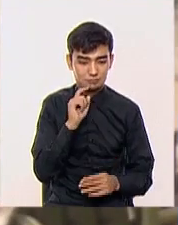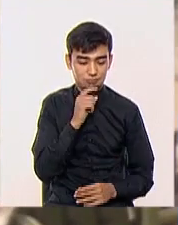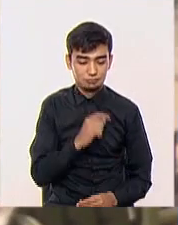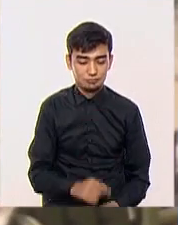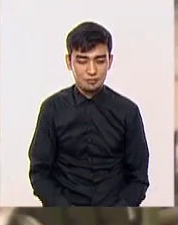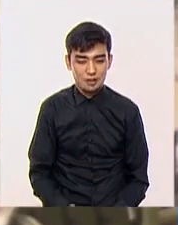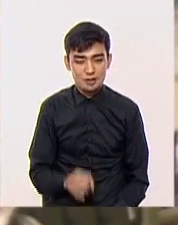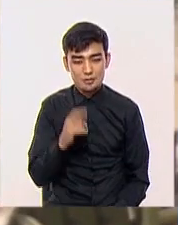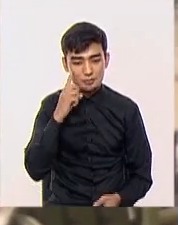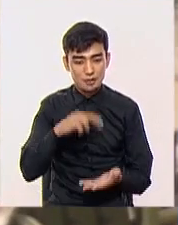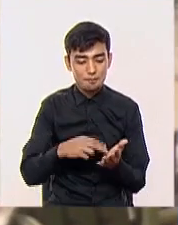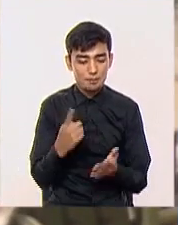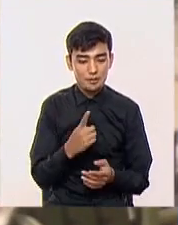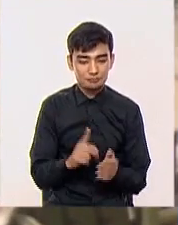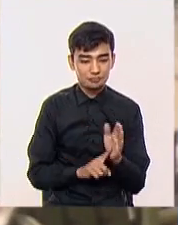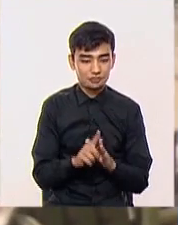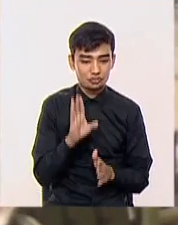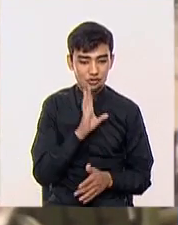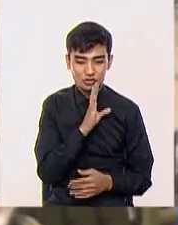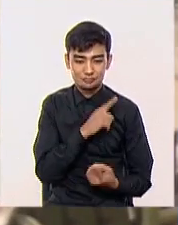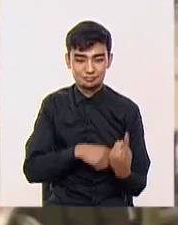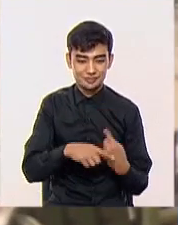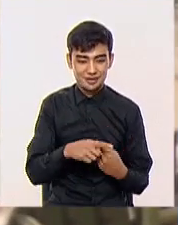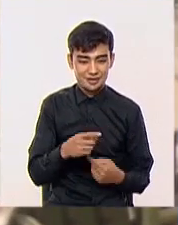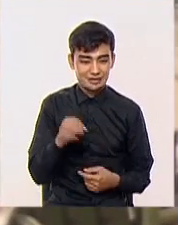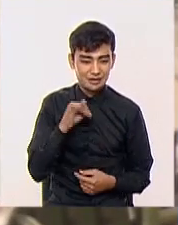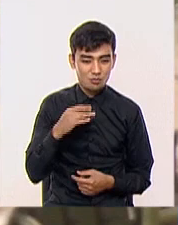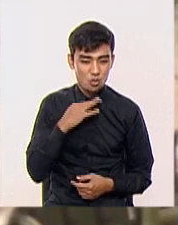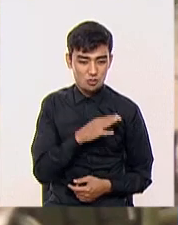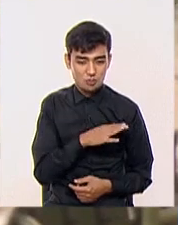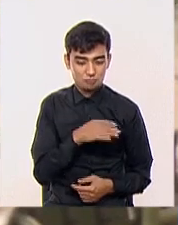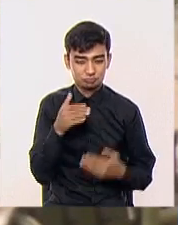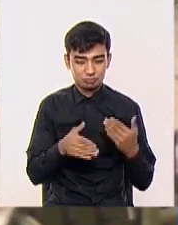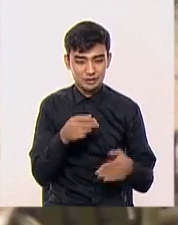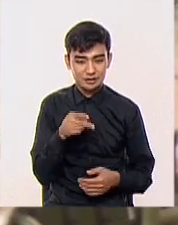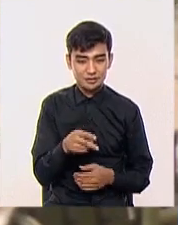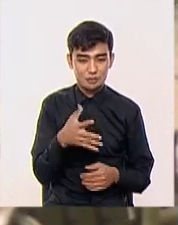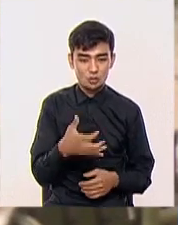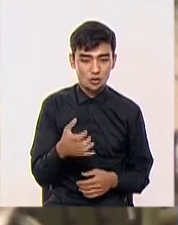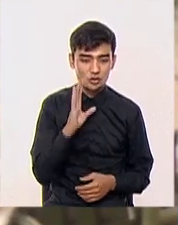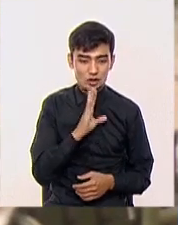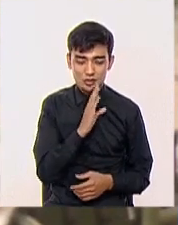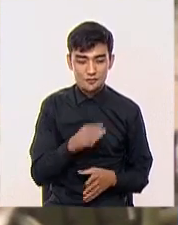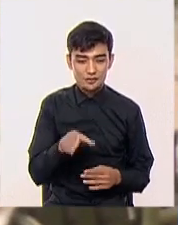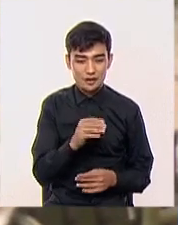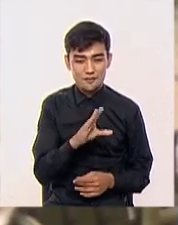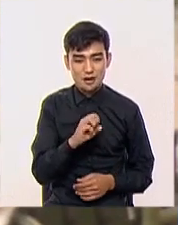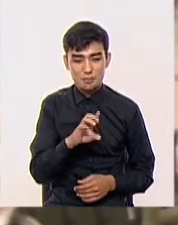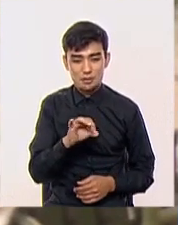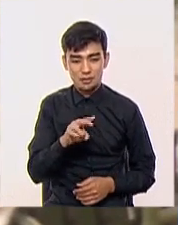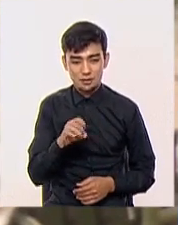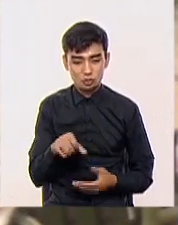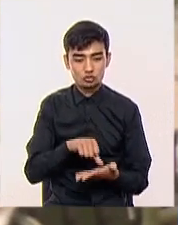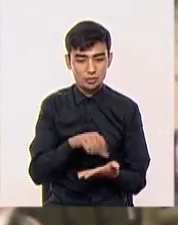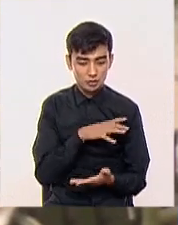Жобаның алғашқы толқыны кезінде кәсіпкер әйелдердің қызығушылығы мол болды. 2500-ден астам қыз-келіншек вебинарға қатысты. Кейін